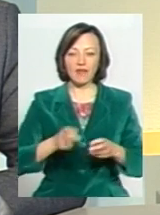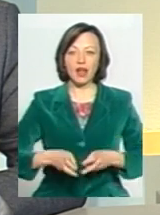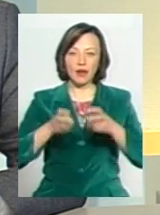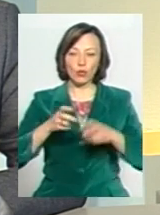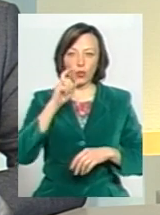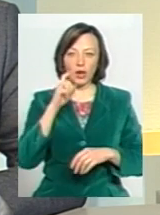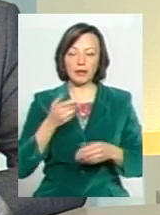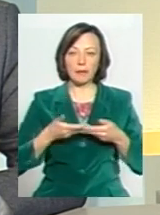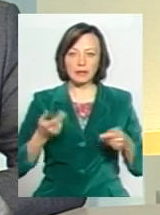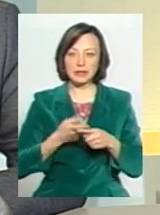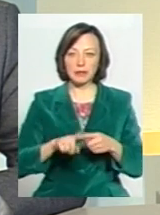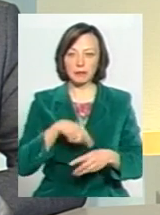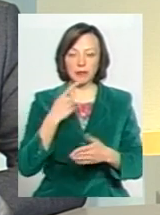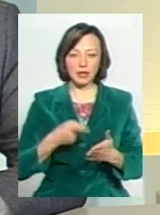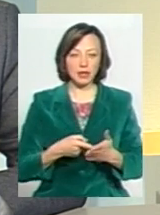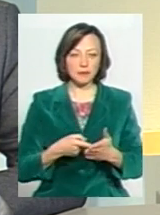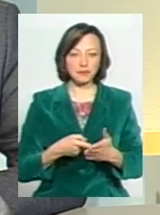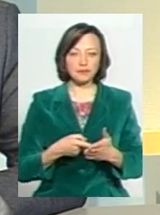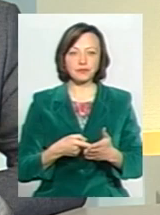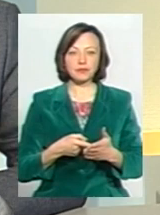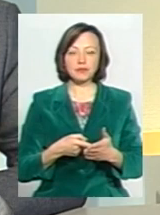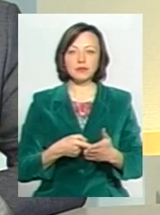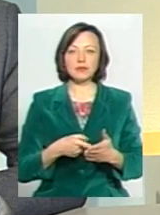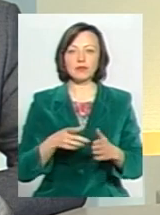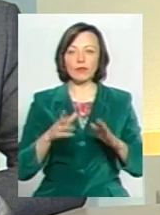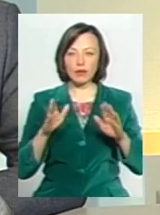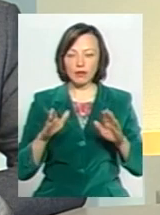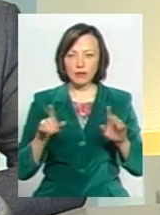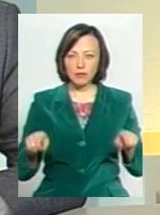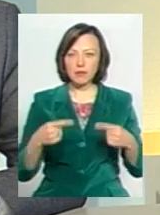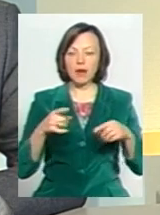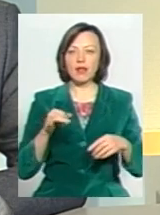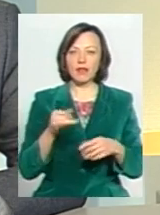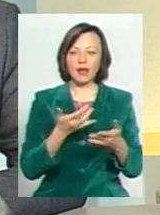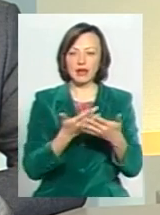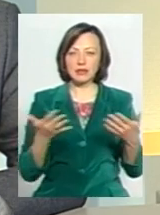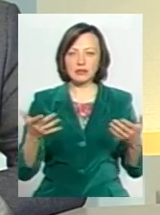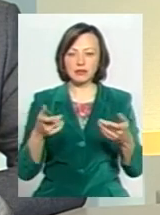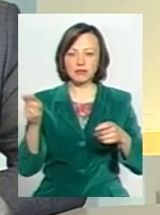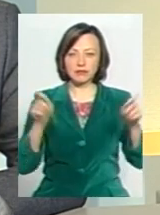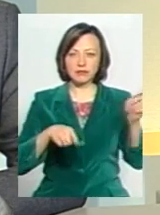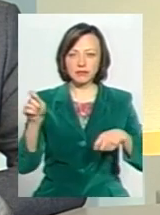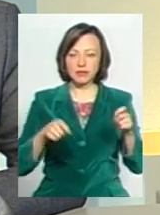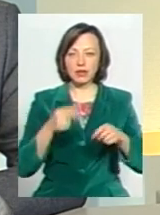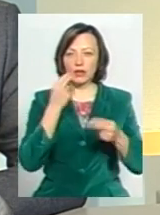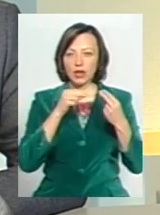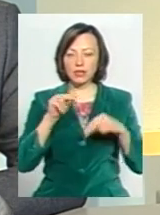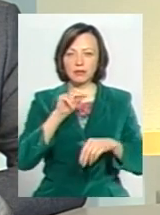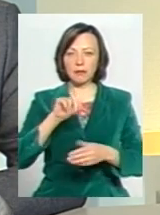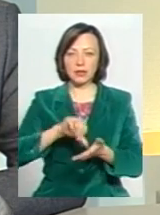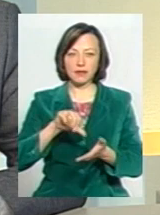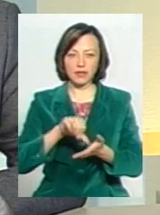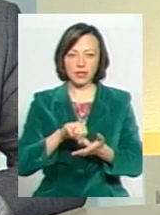це питання піднімали на асоціації ліфтових управлінь, де зібрані були кращі ліфтові